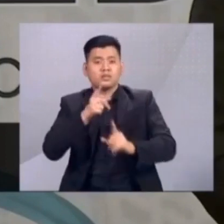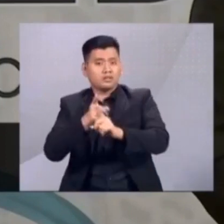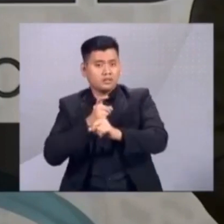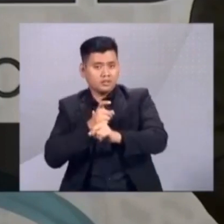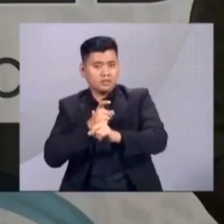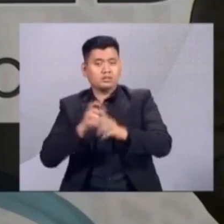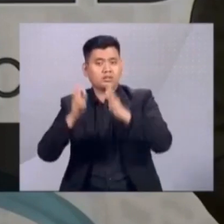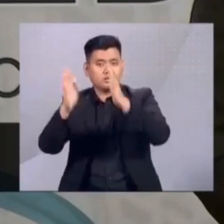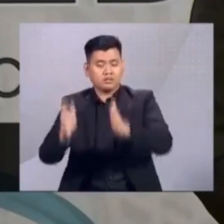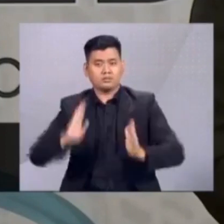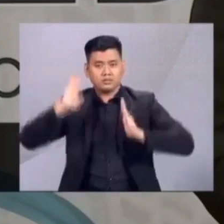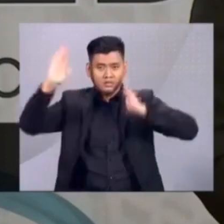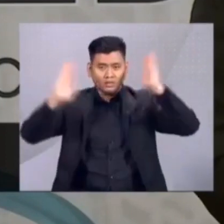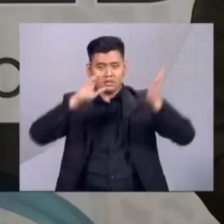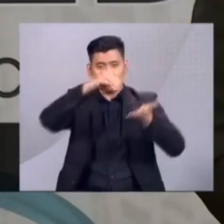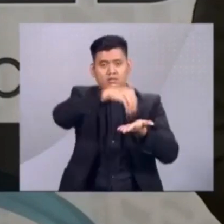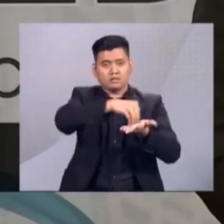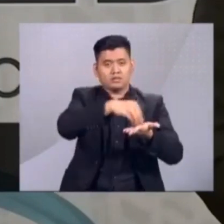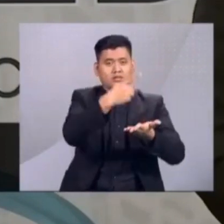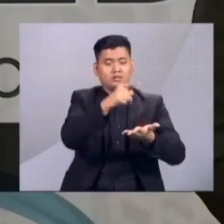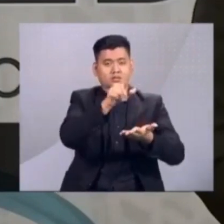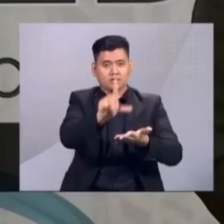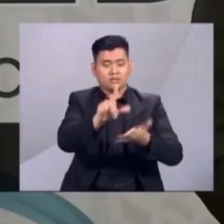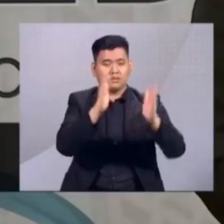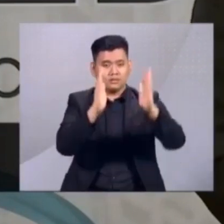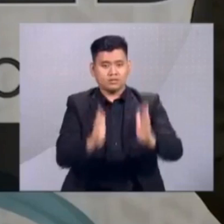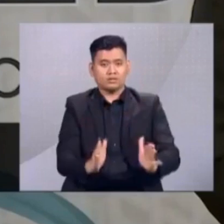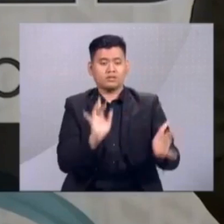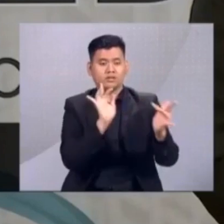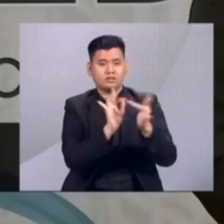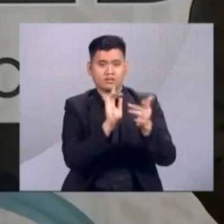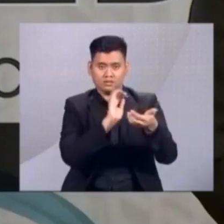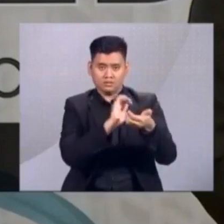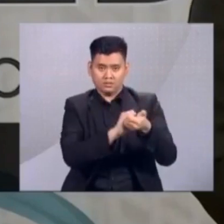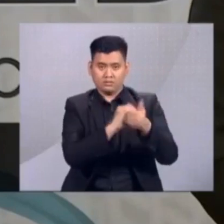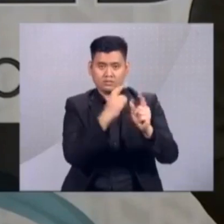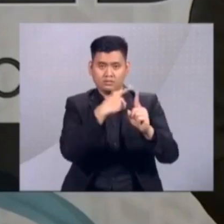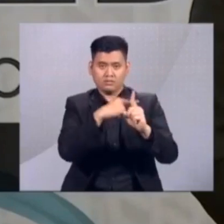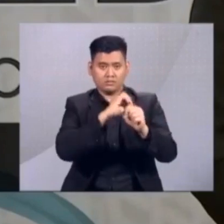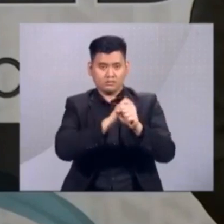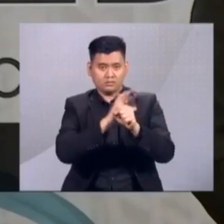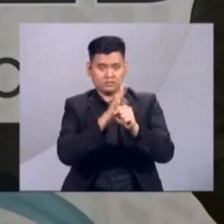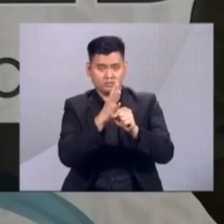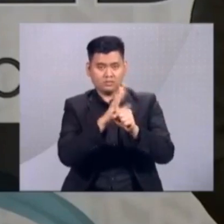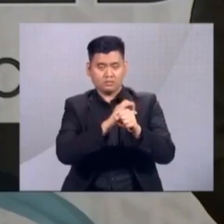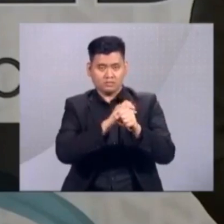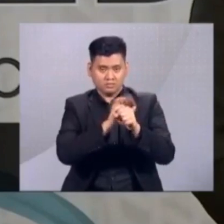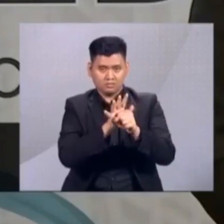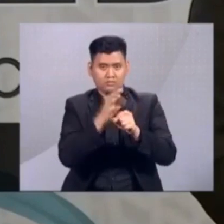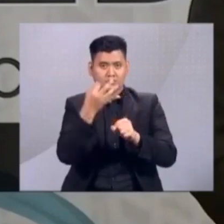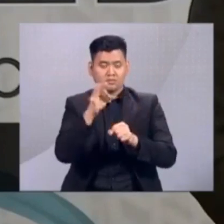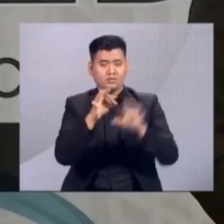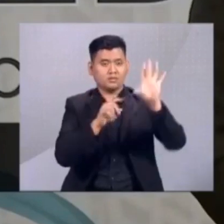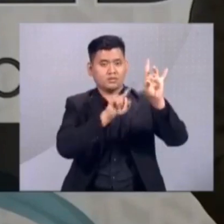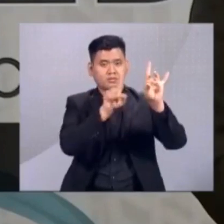Di wilayah Persekutuan Kuala Lumpur, 1 kes kontak rapat kepada kes positif COVID-19, iaitu kes